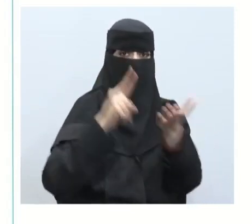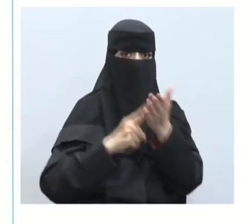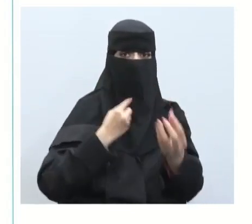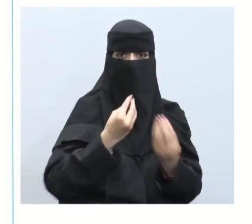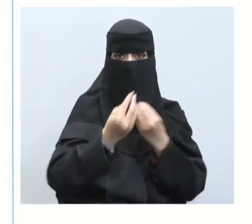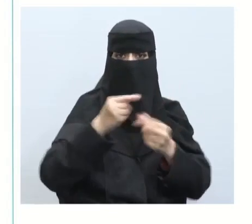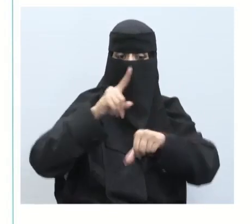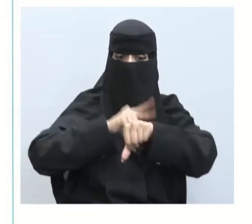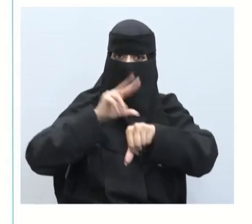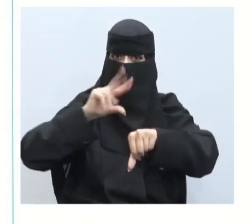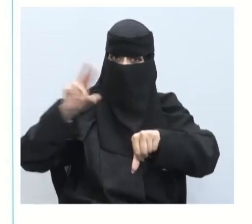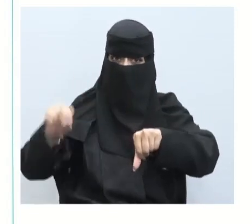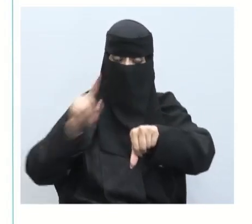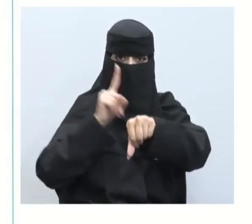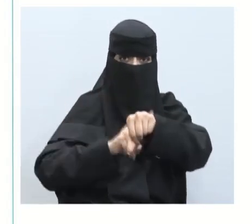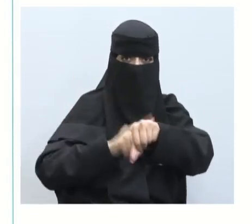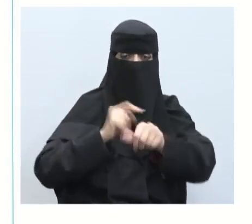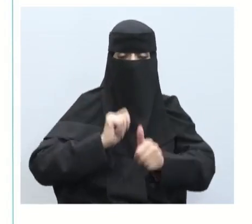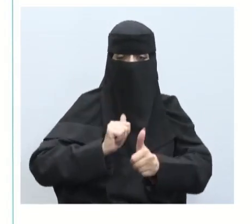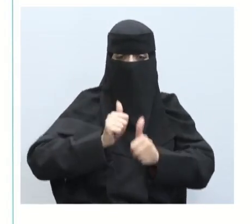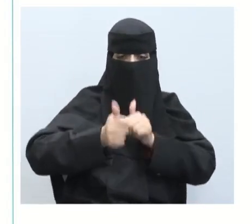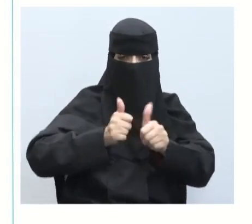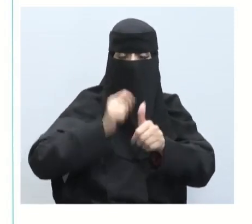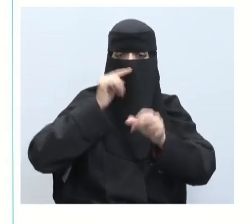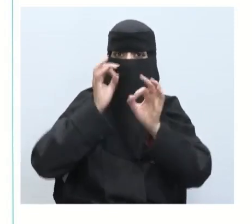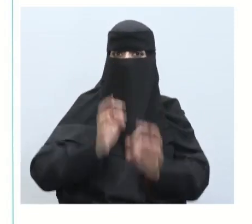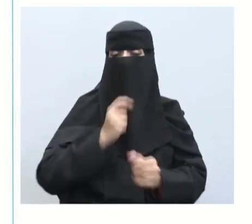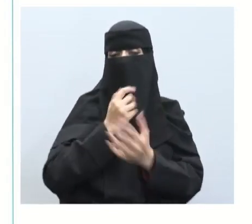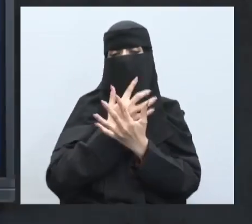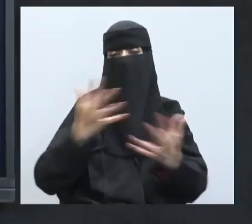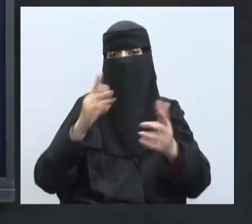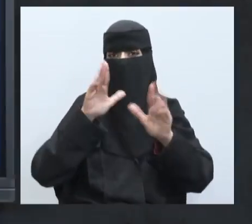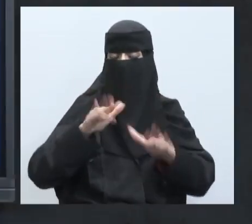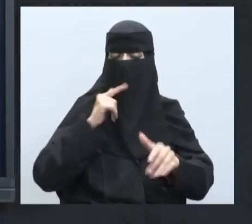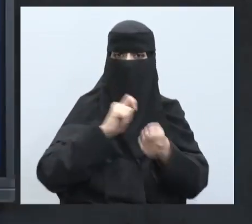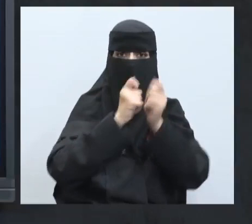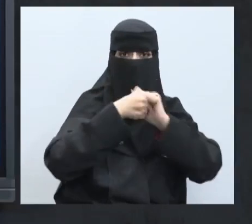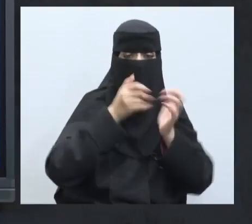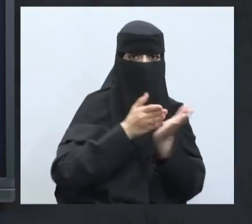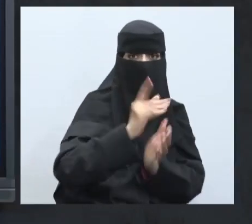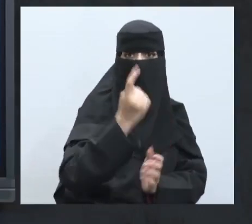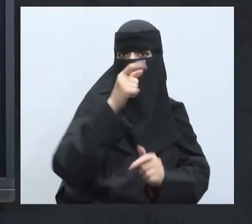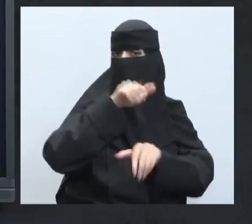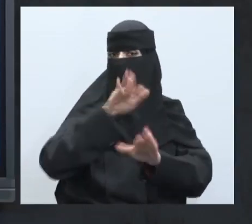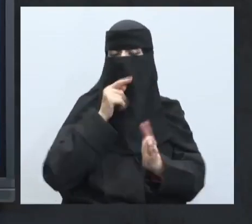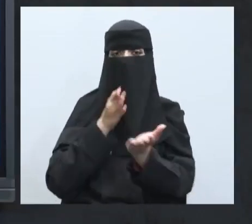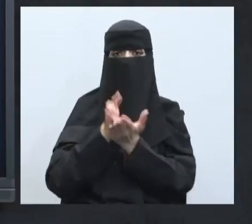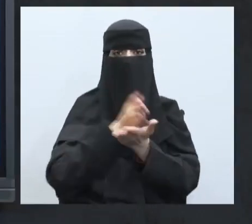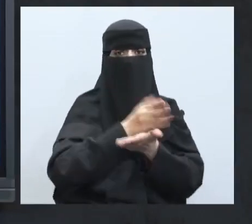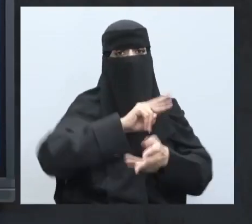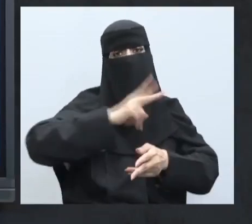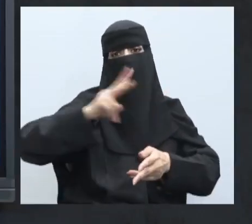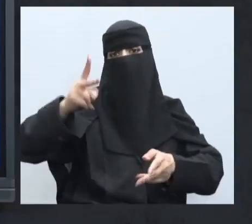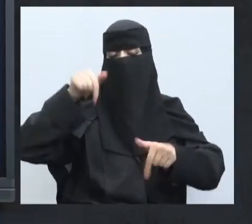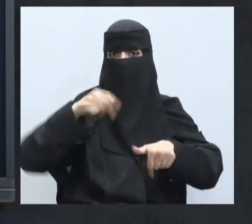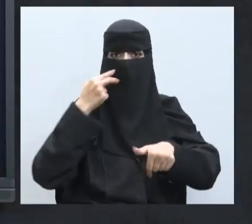في نفس الوقت كثيره من التحديات التغير لا ي يحدث في مجال واحد وانما في كل المجالات لو نظرنا الى التقنيه